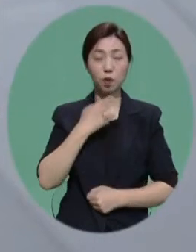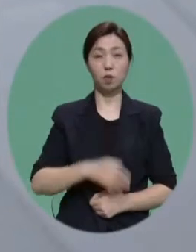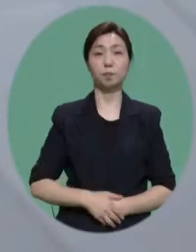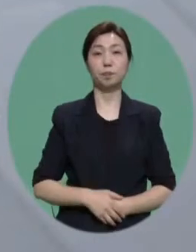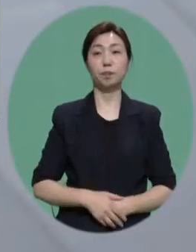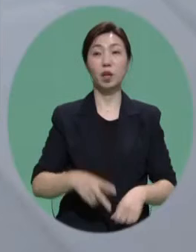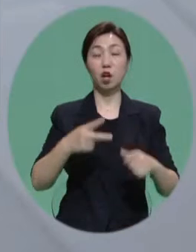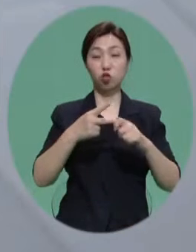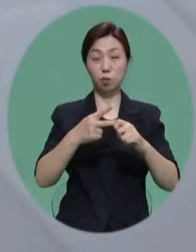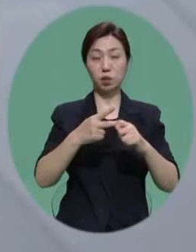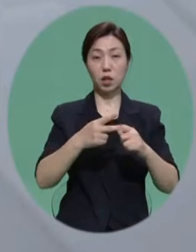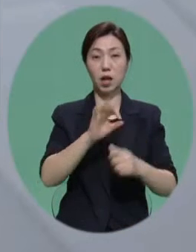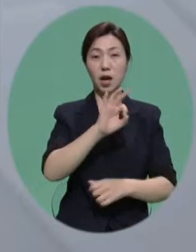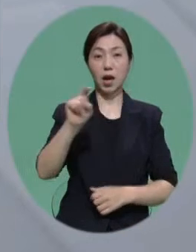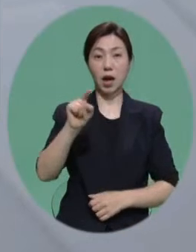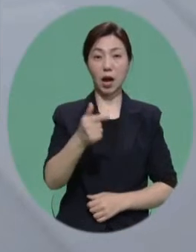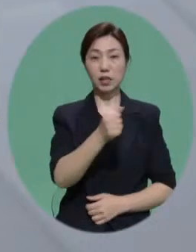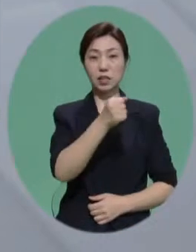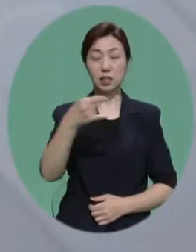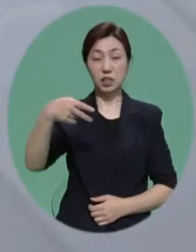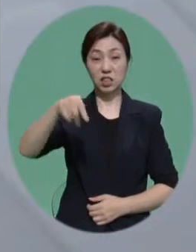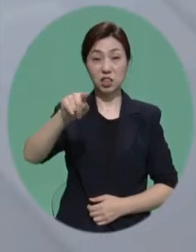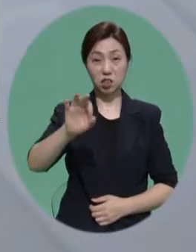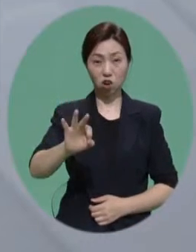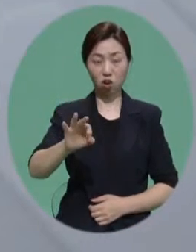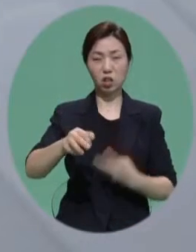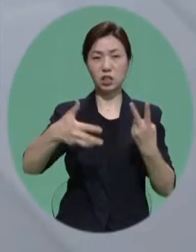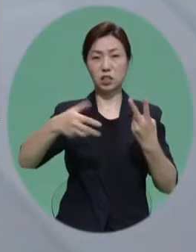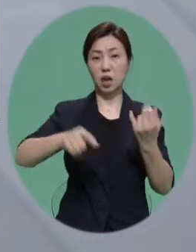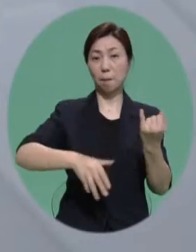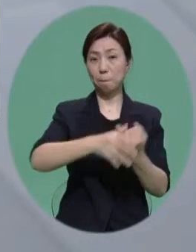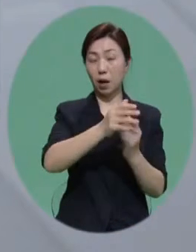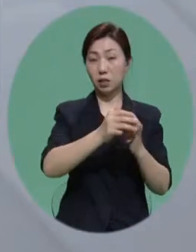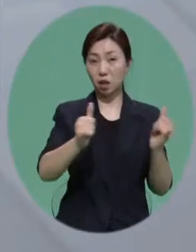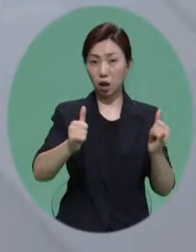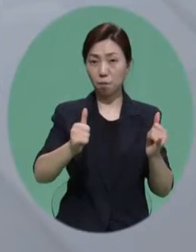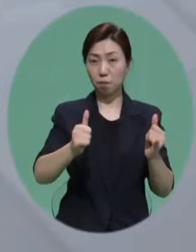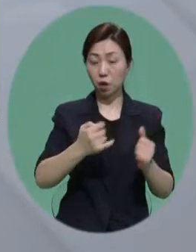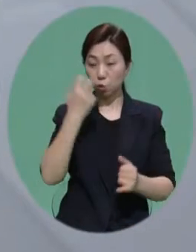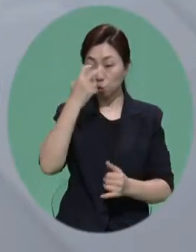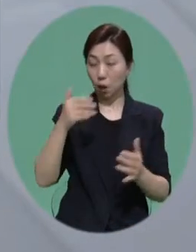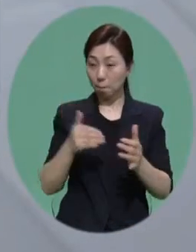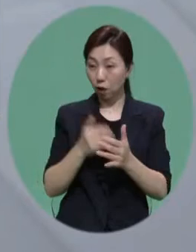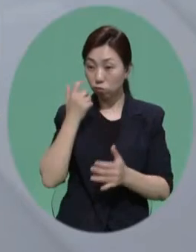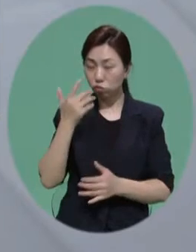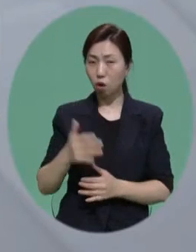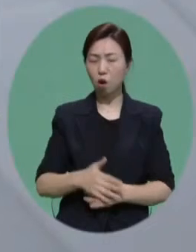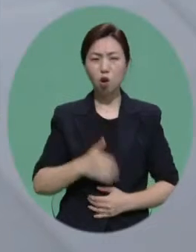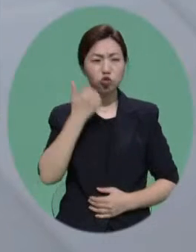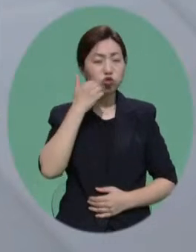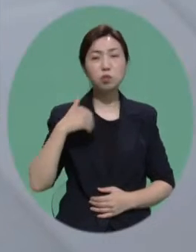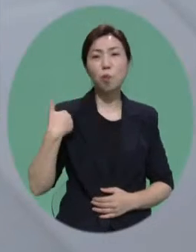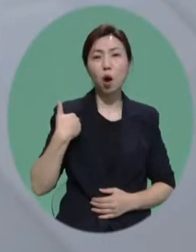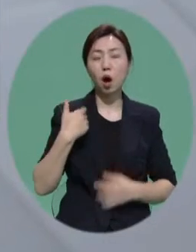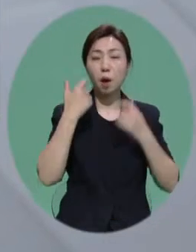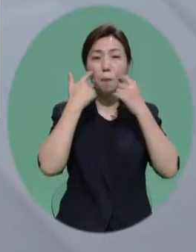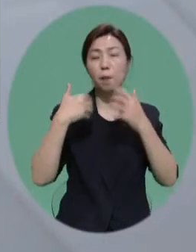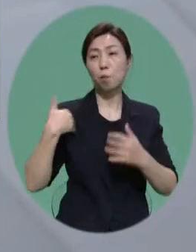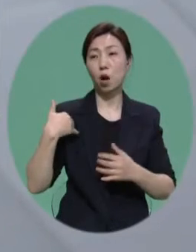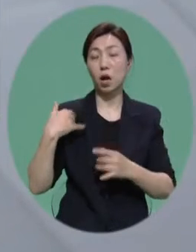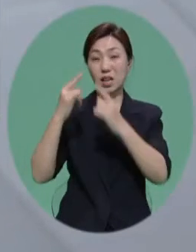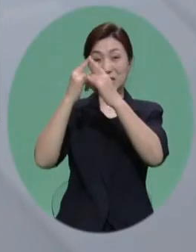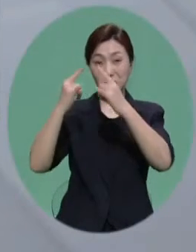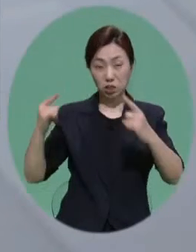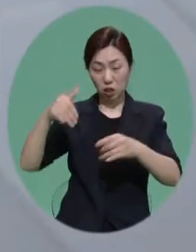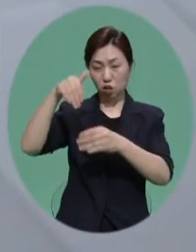연기 채 당에서 하룰 지침 할 수 있는지를 제가 알 수 없어서 어 누군지 알아야 그저 찾아올 때는 지금 현대 위에 최하